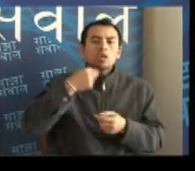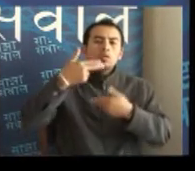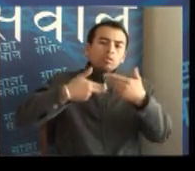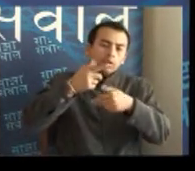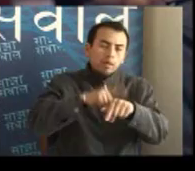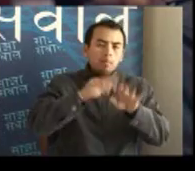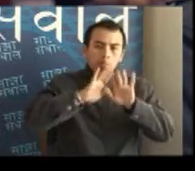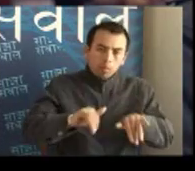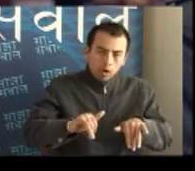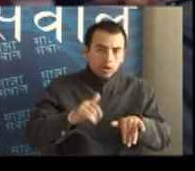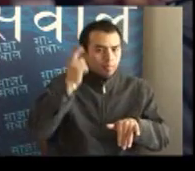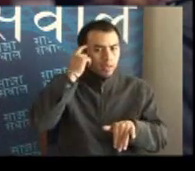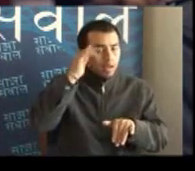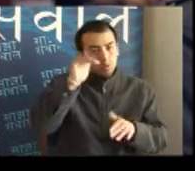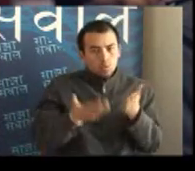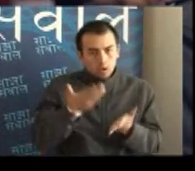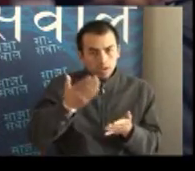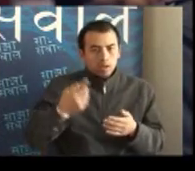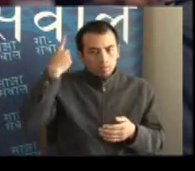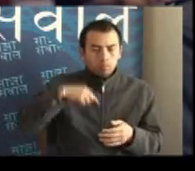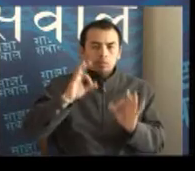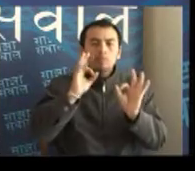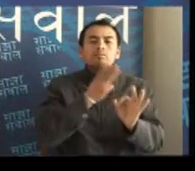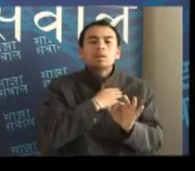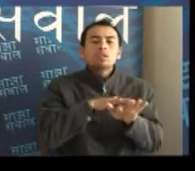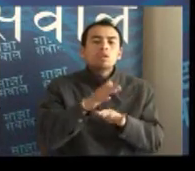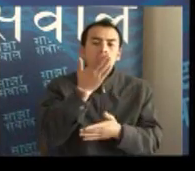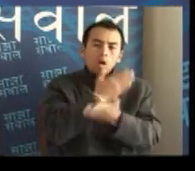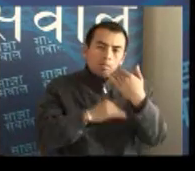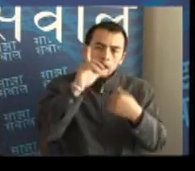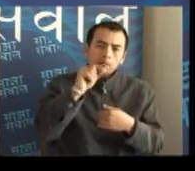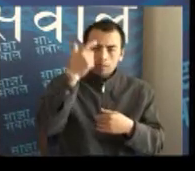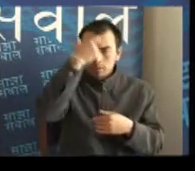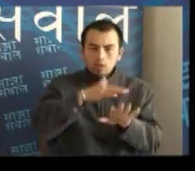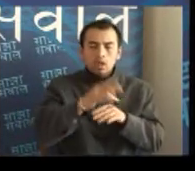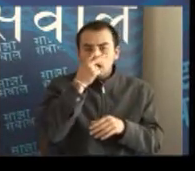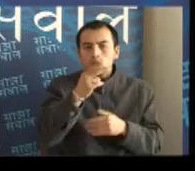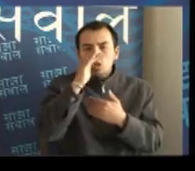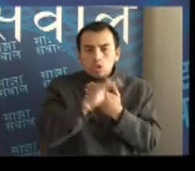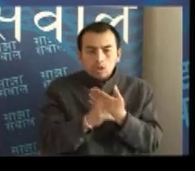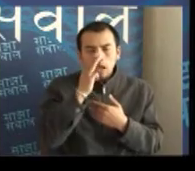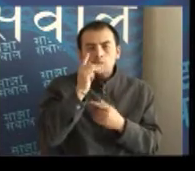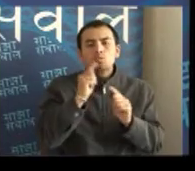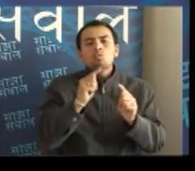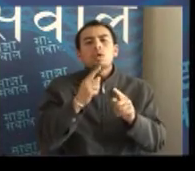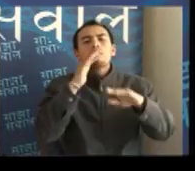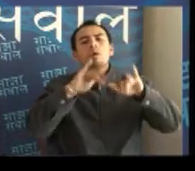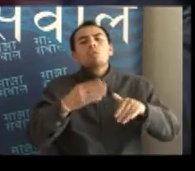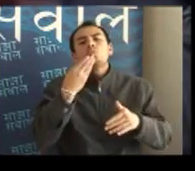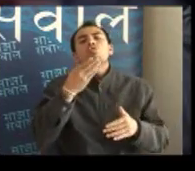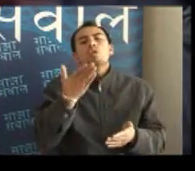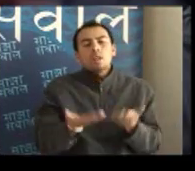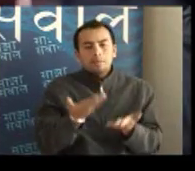बिताउँदाखेरि फरक खालका मोडहरू बिताउनु भयो। साङ्गहरूले अपाङ्गता भएका व्यक्तिहरूलाई हेर्ने दृष्टिकोणमा के खालको फरक हुँदो